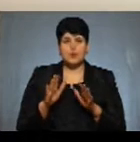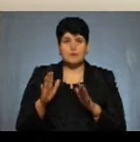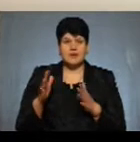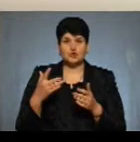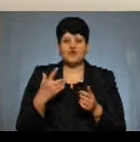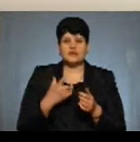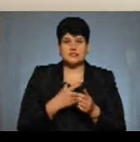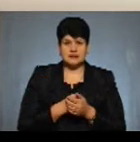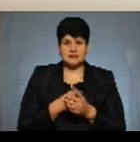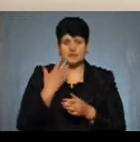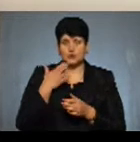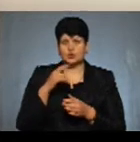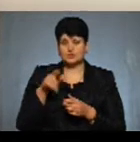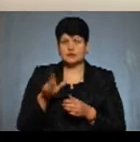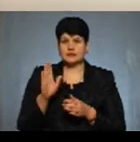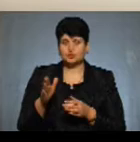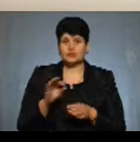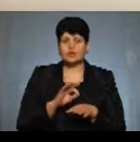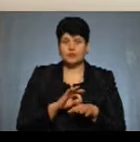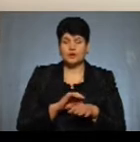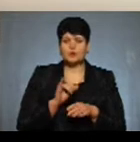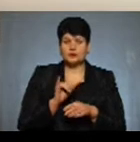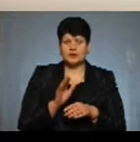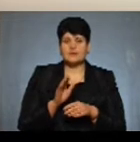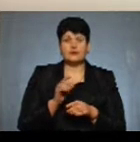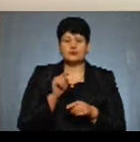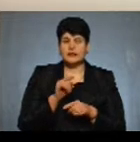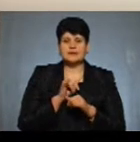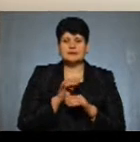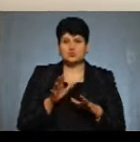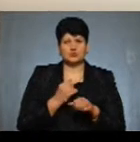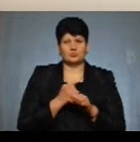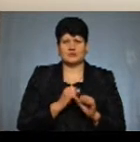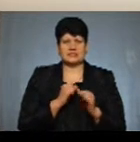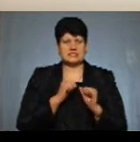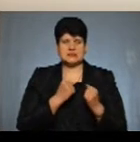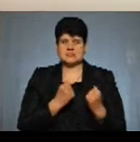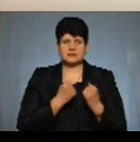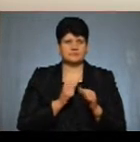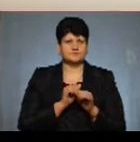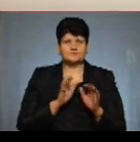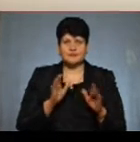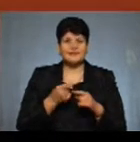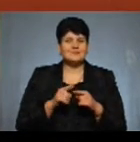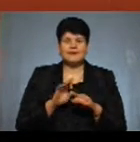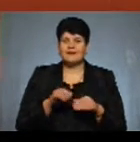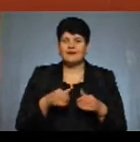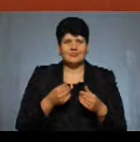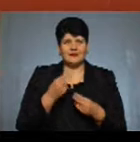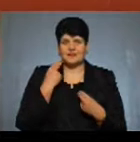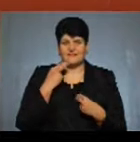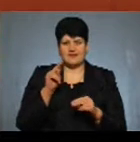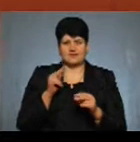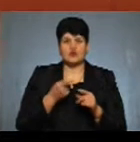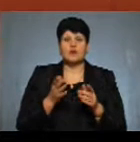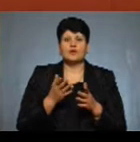моменту вакцинації. Коли людина буде хвора, відповідно, у неї навіть не зможе виробитися імунітет, і відповідно, це не дасть того